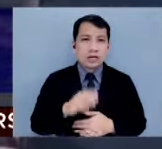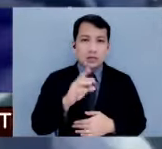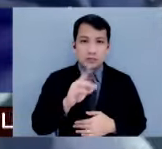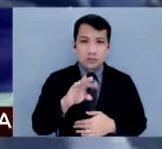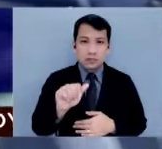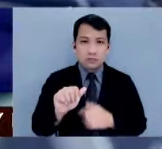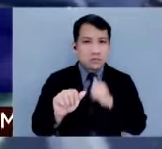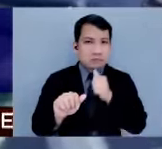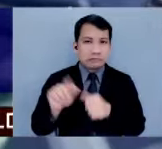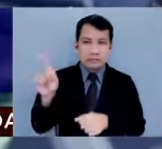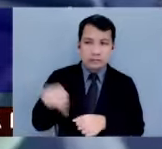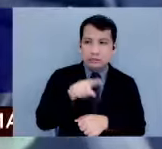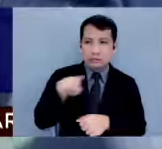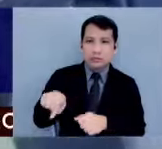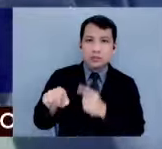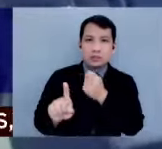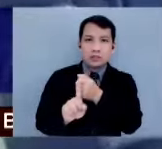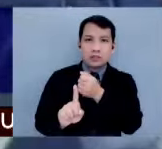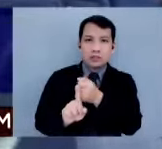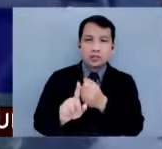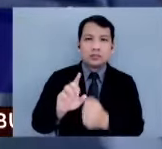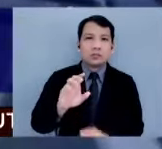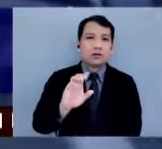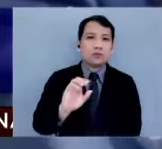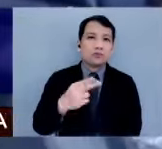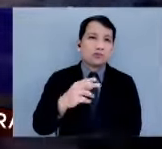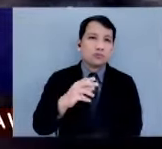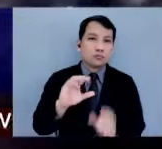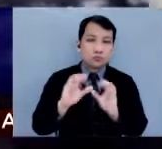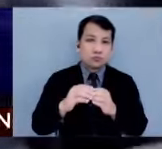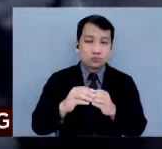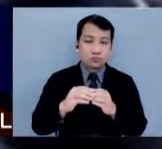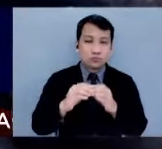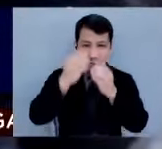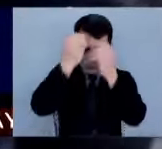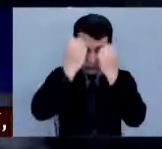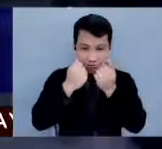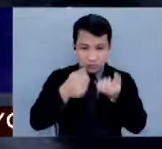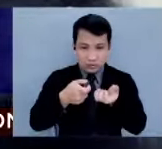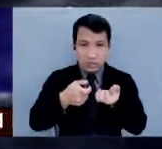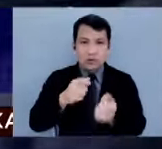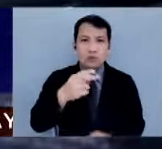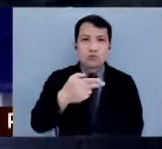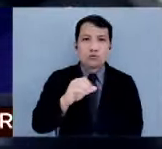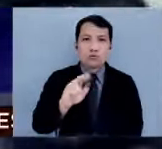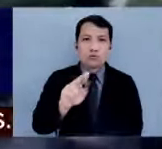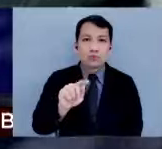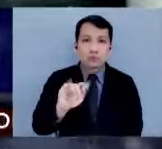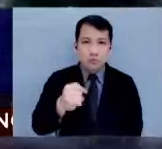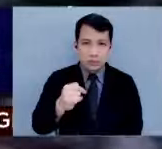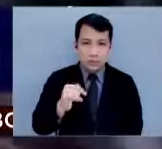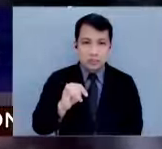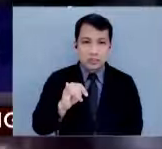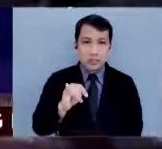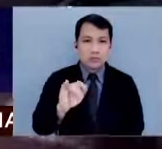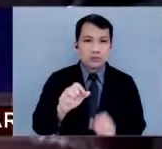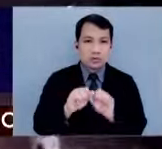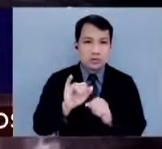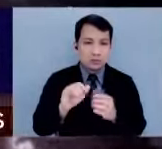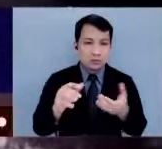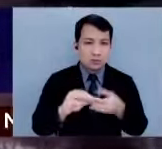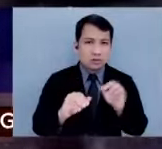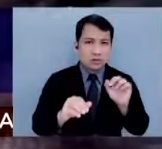Houthi sa naturang barko. Inaasikaso na rin ang pag-uwi ng 12 Pinoy. Gayon din ang repatriation ng 13 Pinoy seafarers na nakaligtas